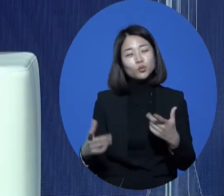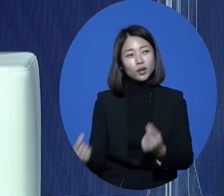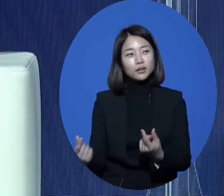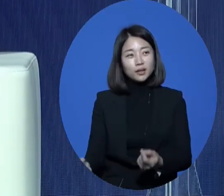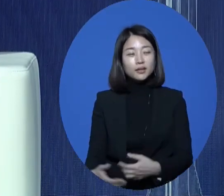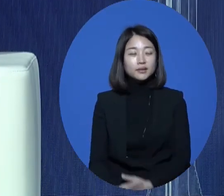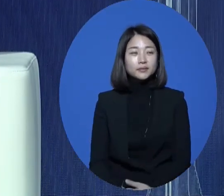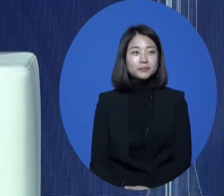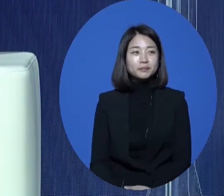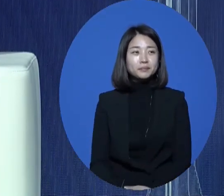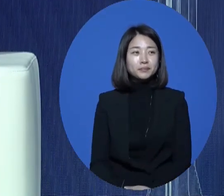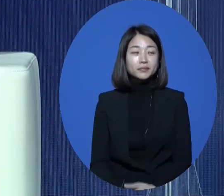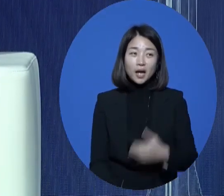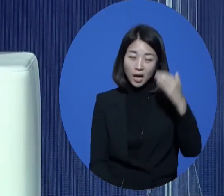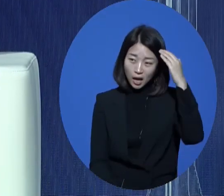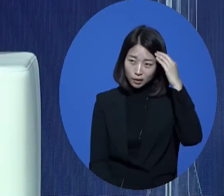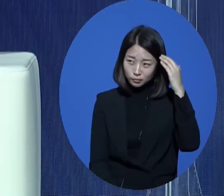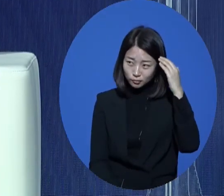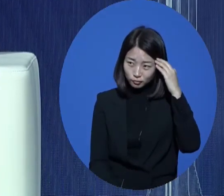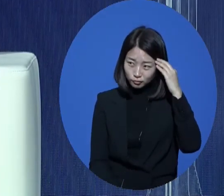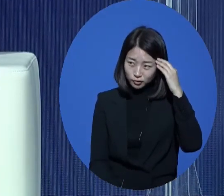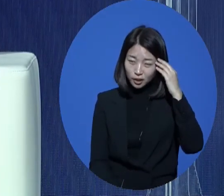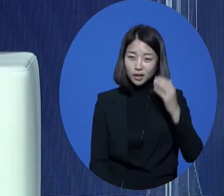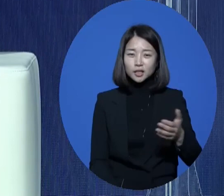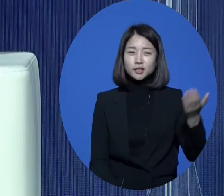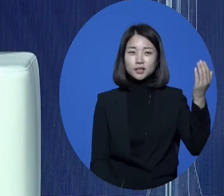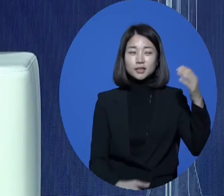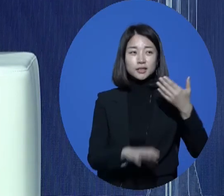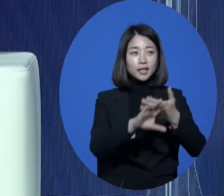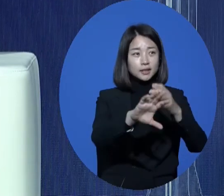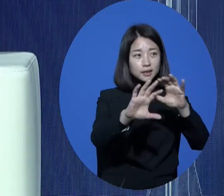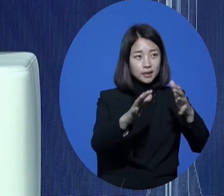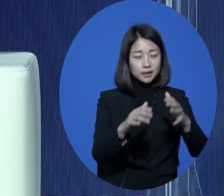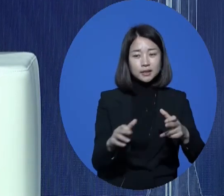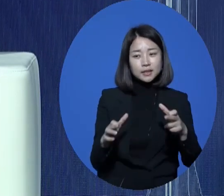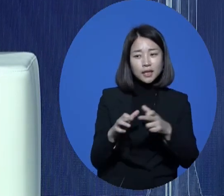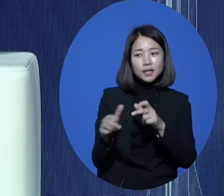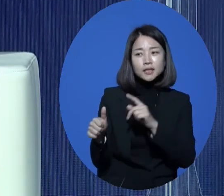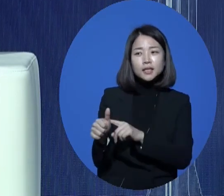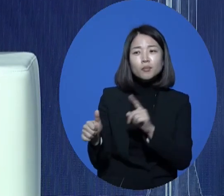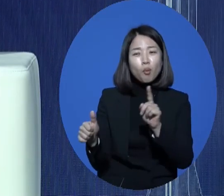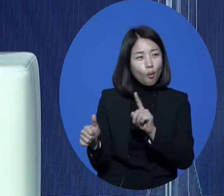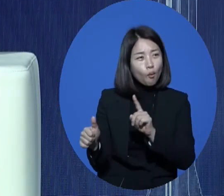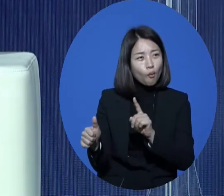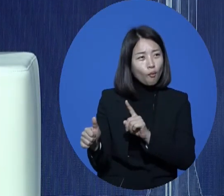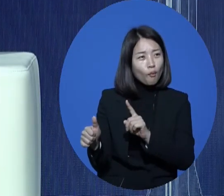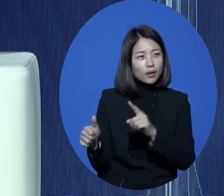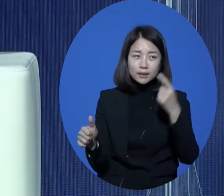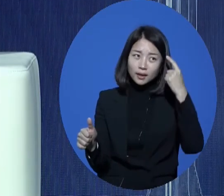국제사회, 한국사회에 뿌리 깊게 내려진 장애인에 대한 그 인식.